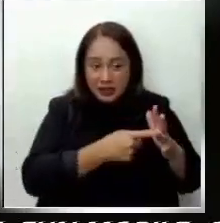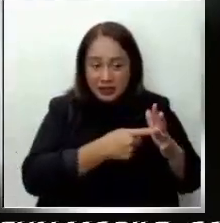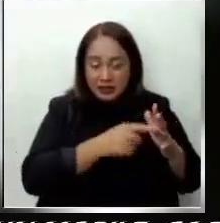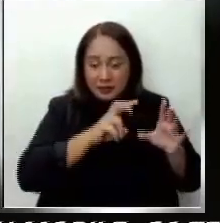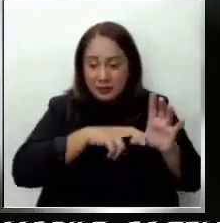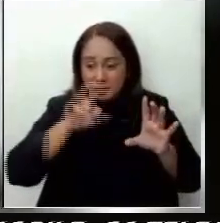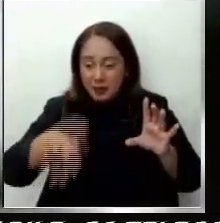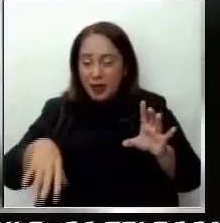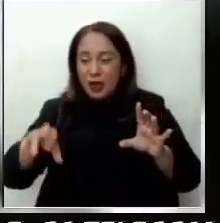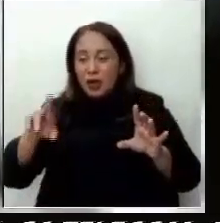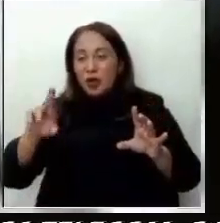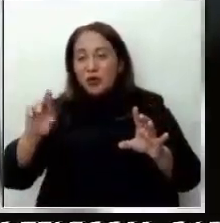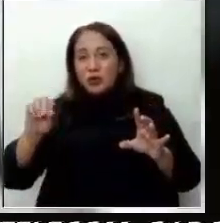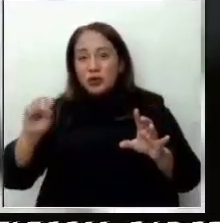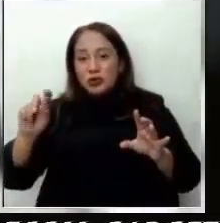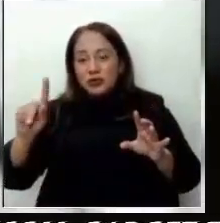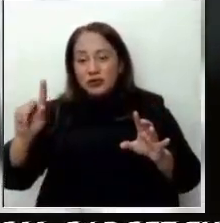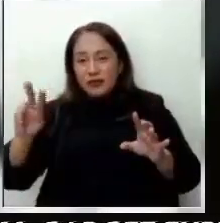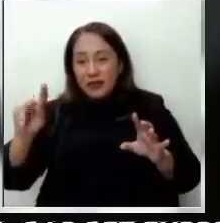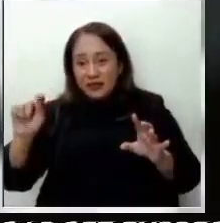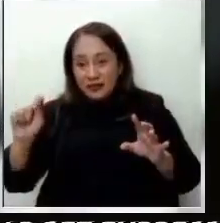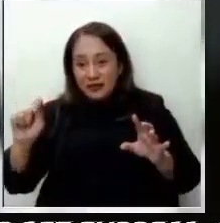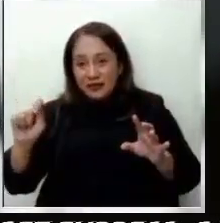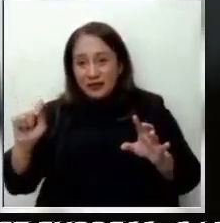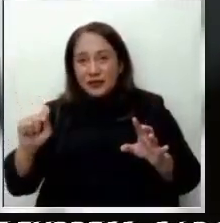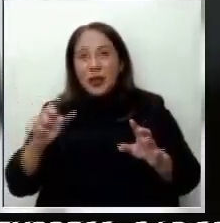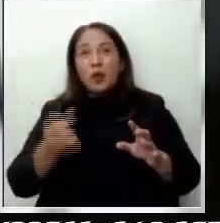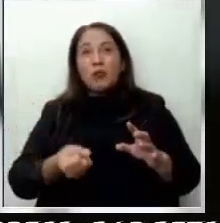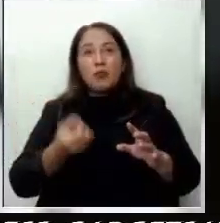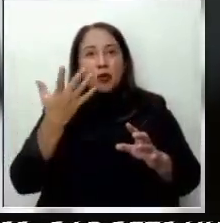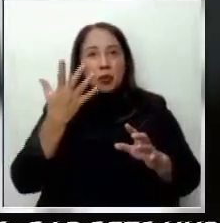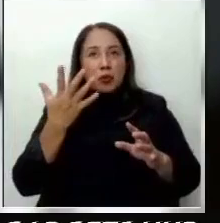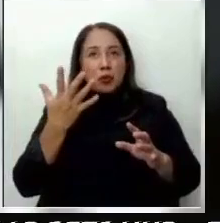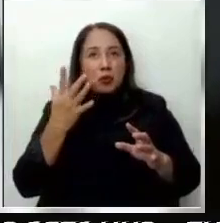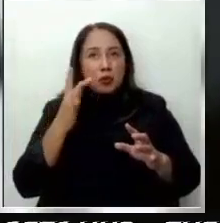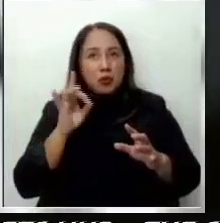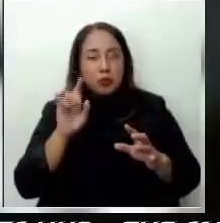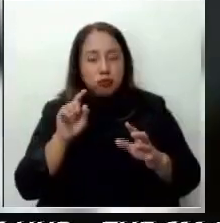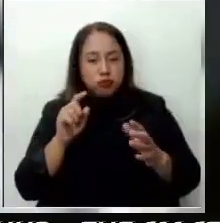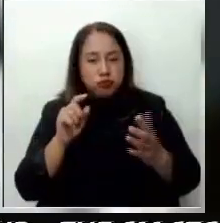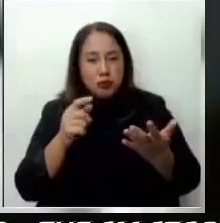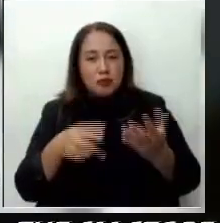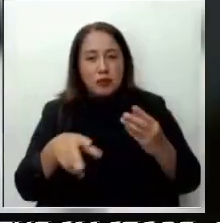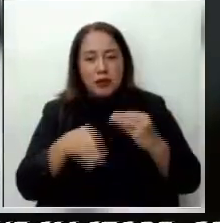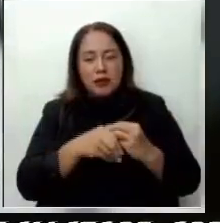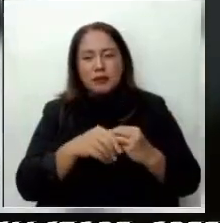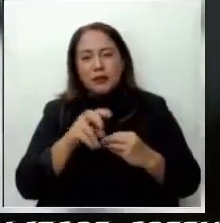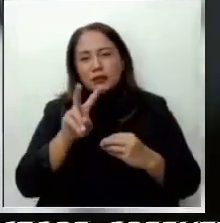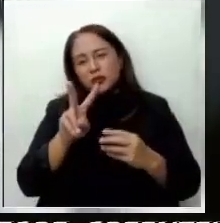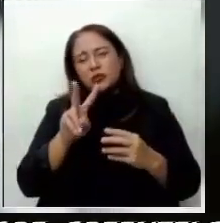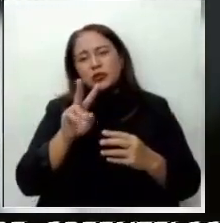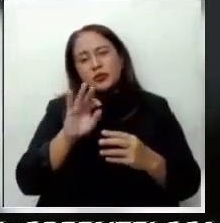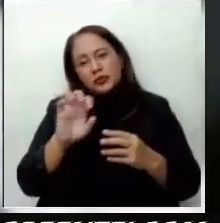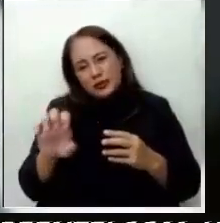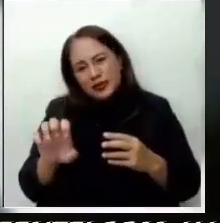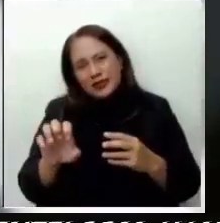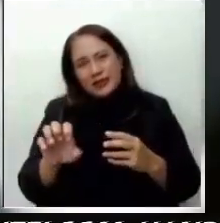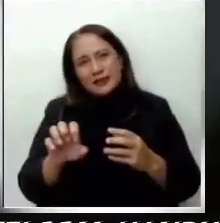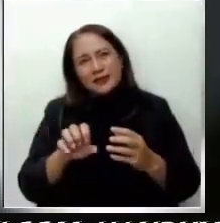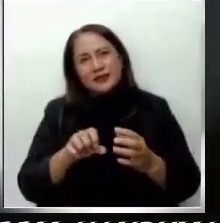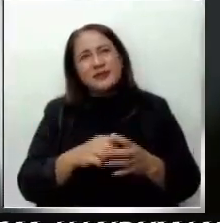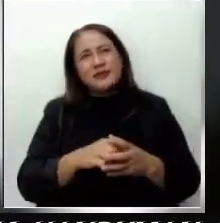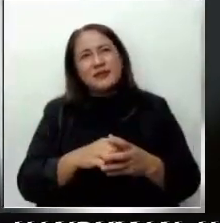pinakadulo. 31 pesos, kasama dyan yung 2 pesos na convenience fee. Press pay now